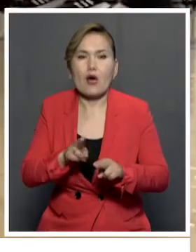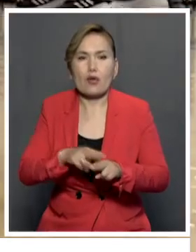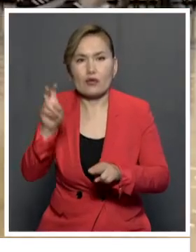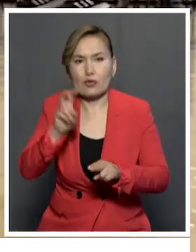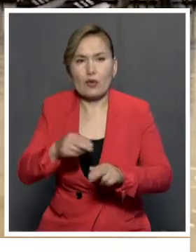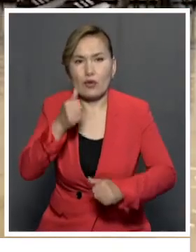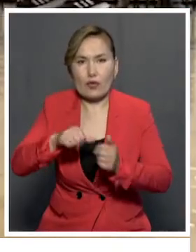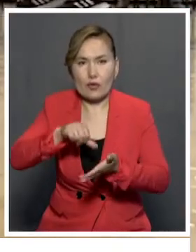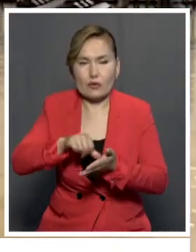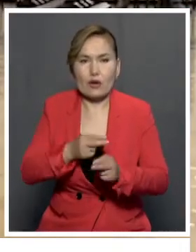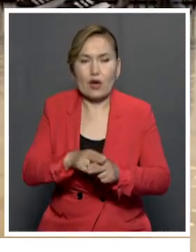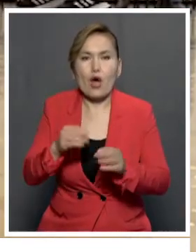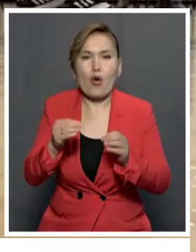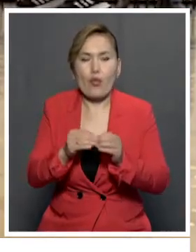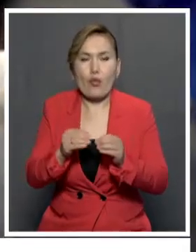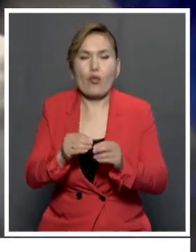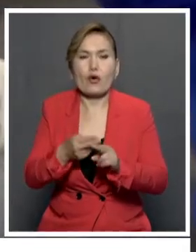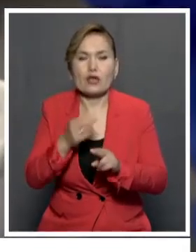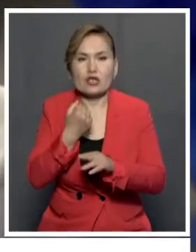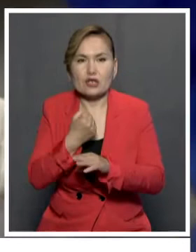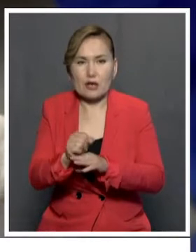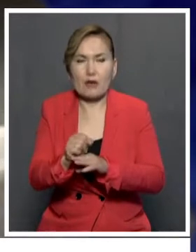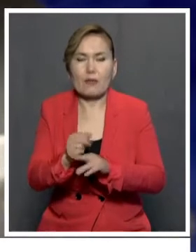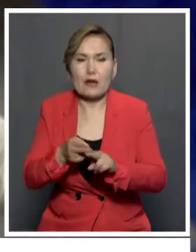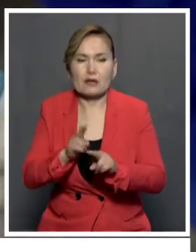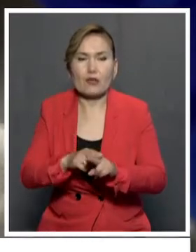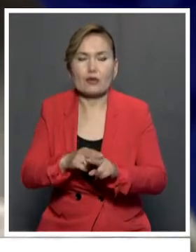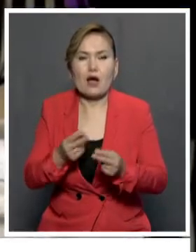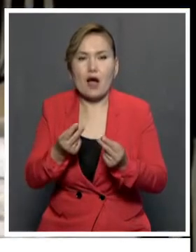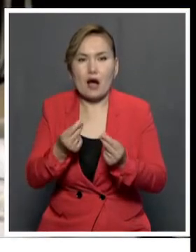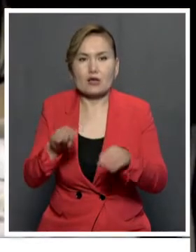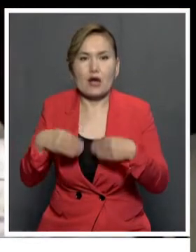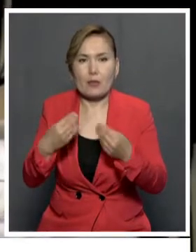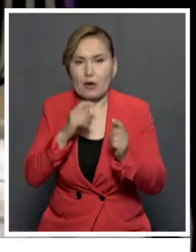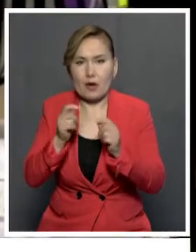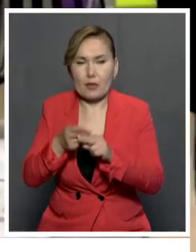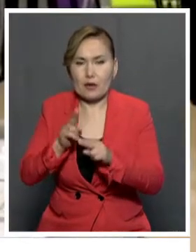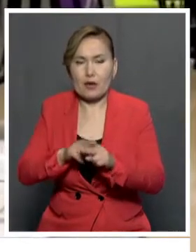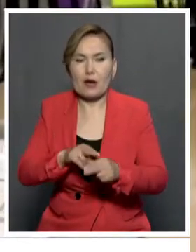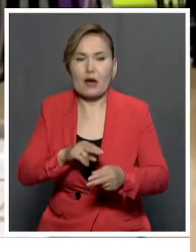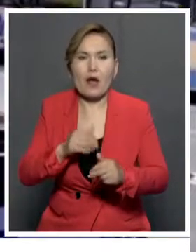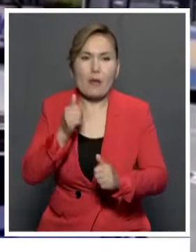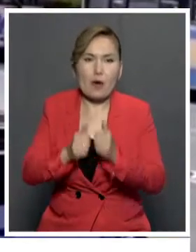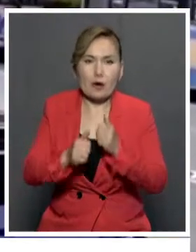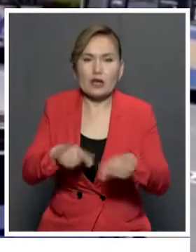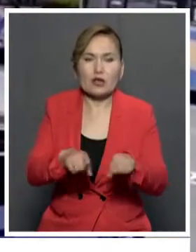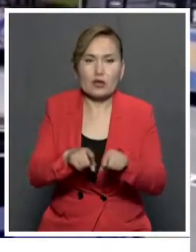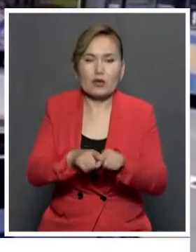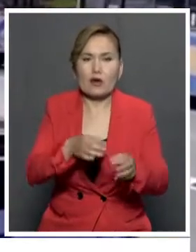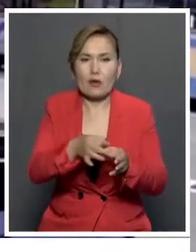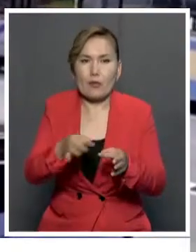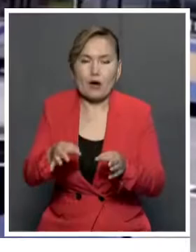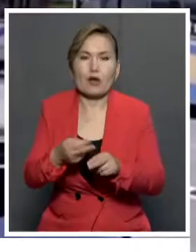жатыр. 10 жеңімпаздың әрқайсы 1,5 миллион доллардан алады. Науқанның қарқынын арттыру үшін мұндай лотерея басқа да штаттарда таратылып